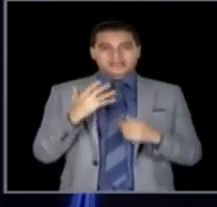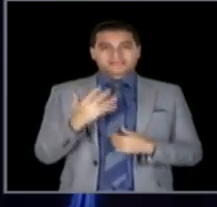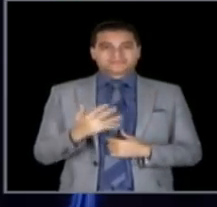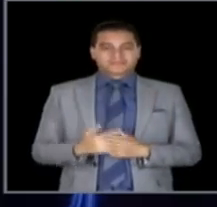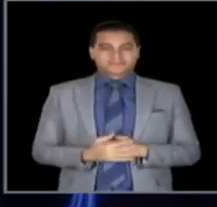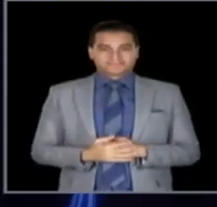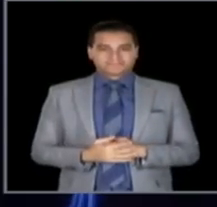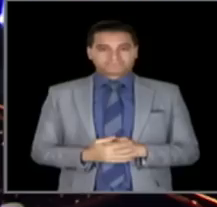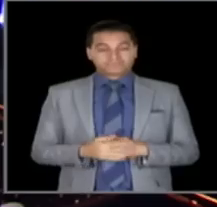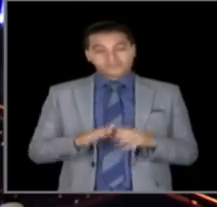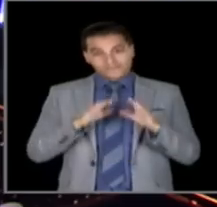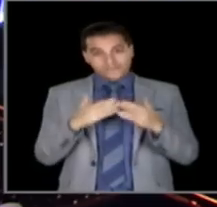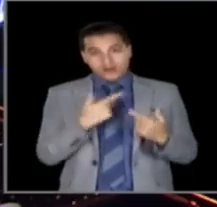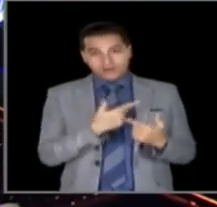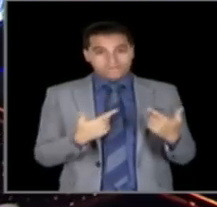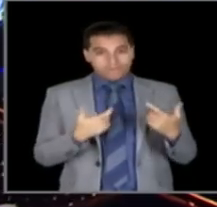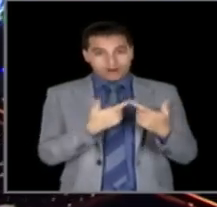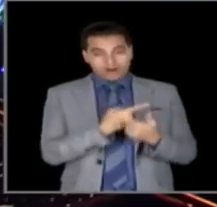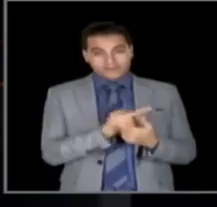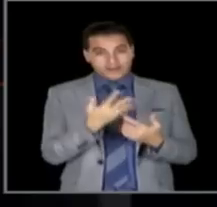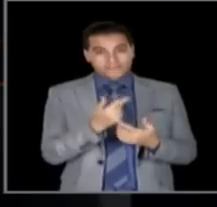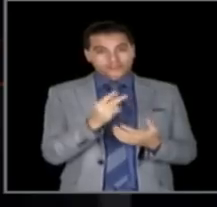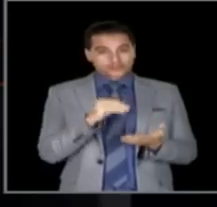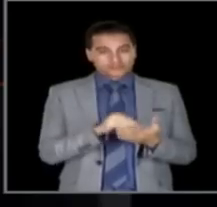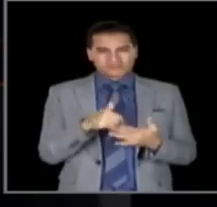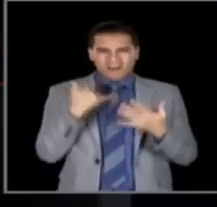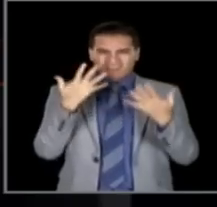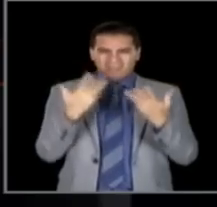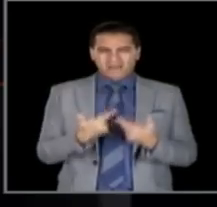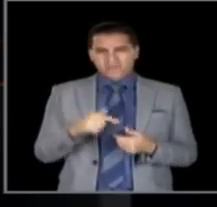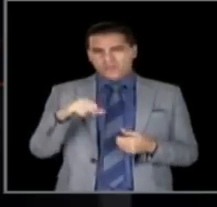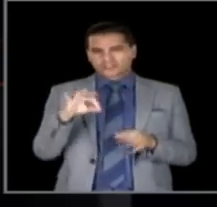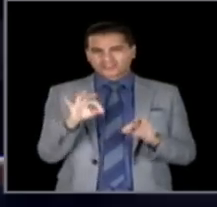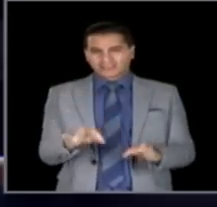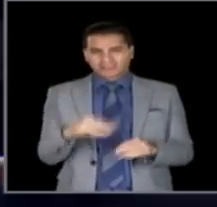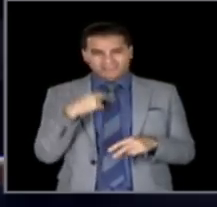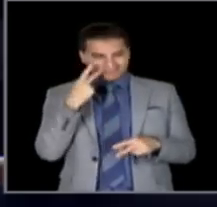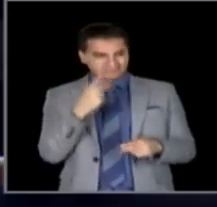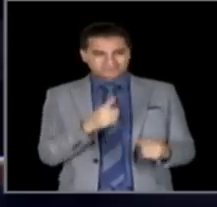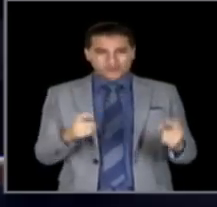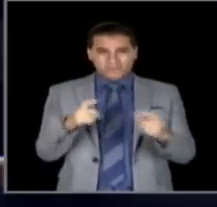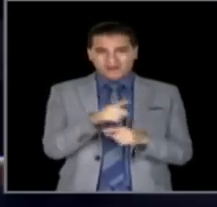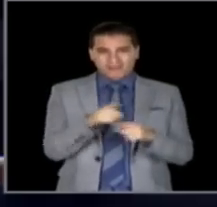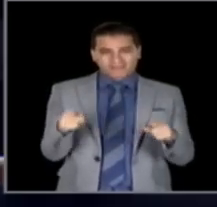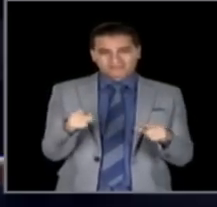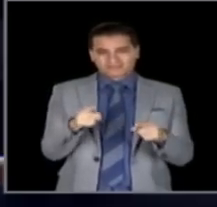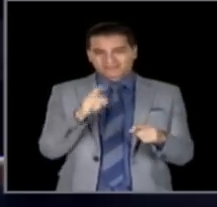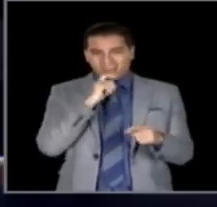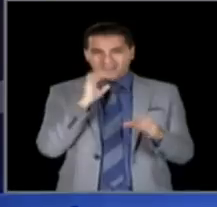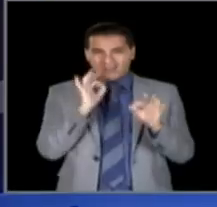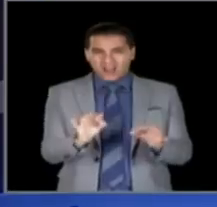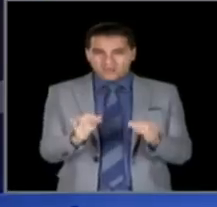5، فايترز 20. النتيجة وحشة جدا على مباراة ما بين